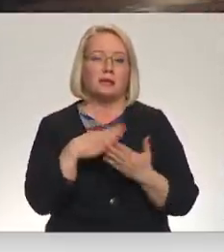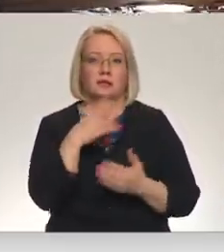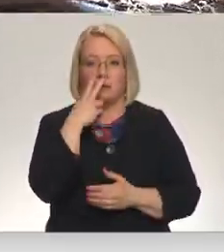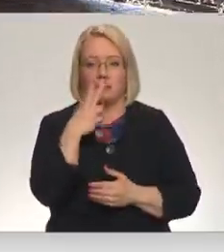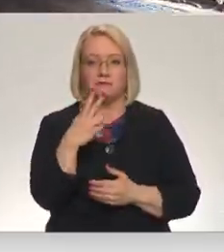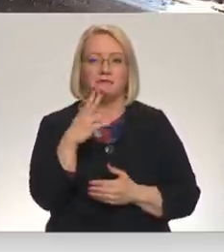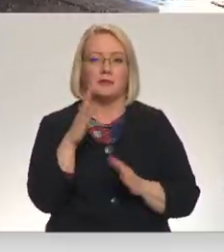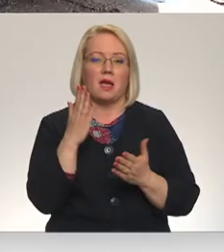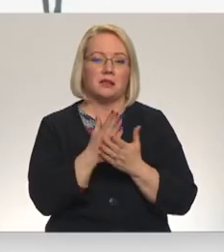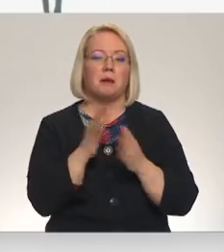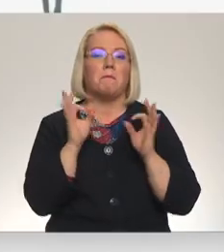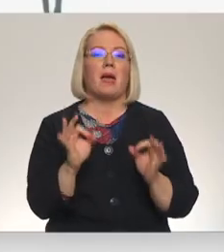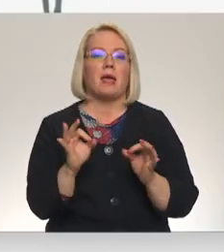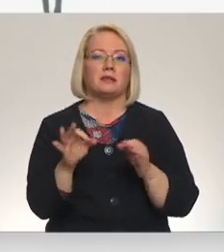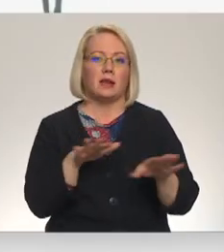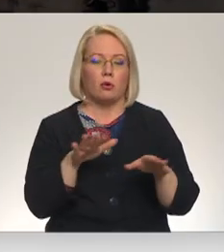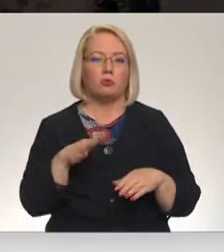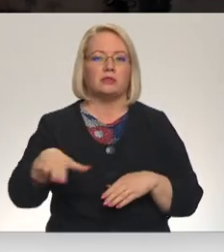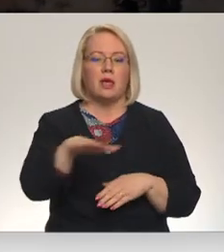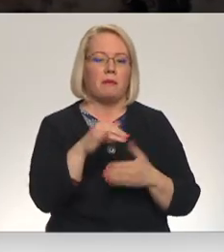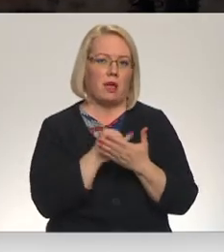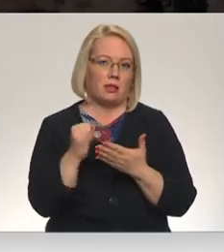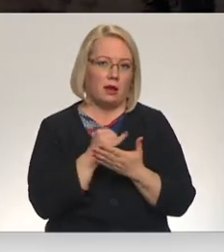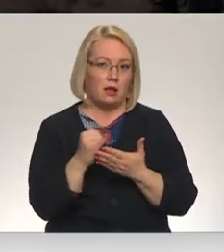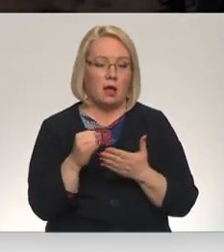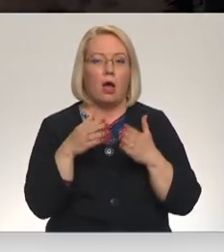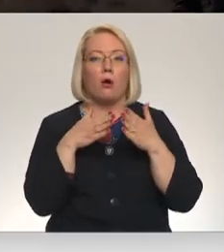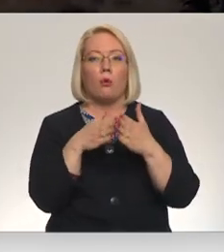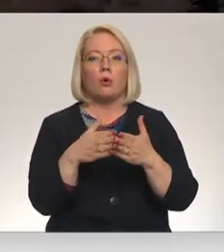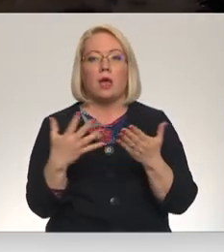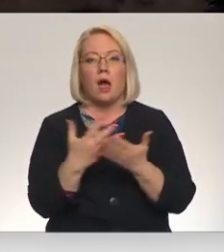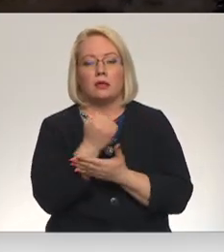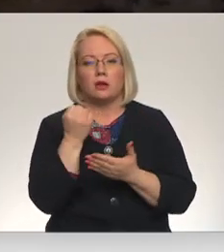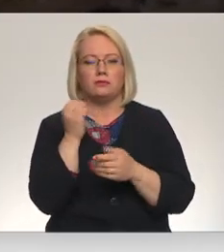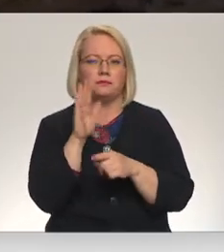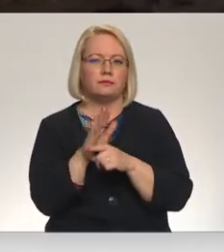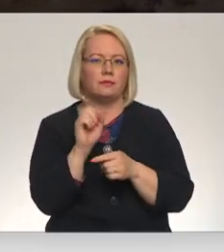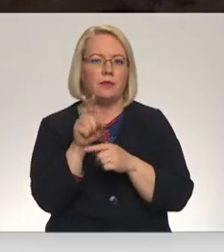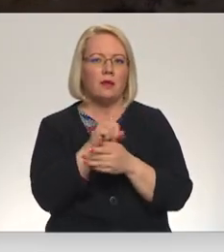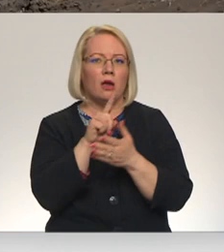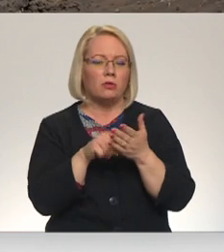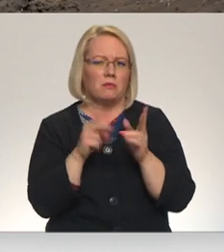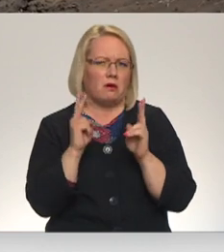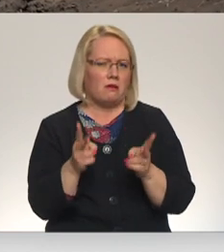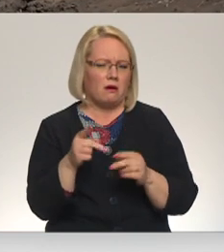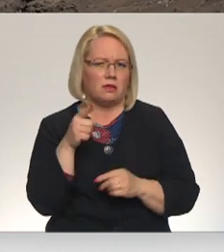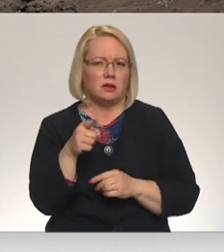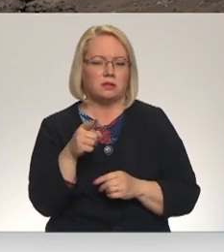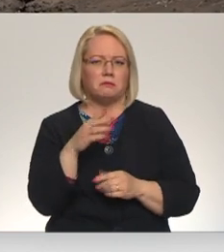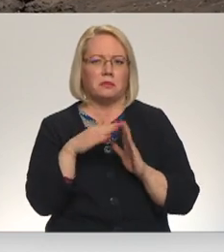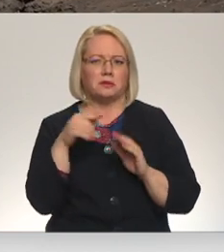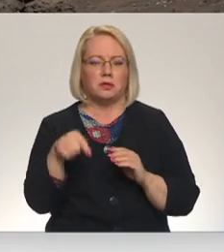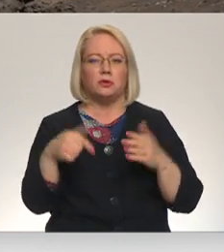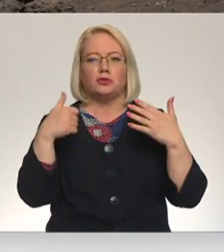pareizā ceļa un savu zemi esam attīrījusi. Kuģa atrašana lika uzdot jautājumus, kā tas nonācis Vandzenē. Par